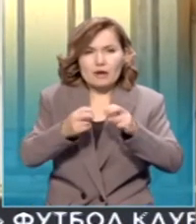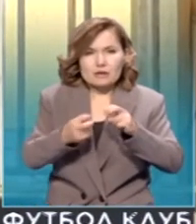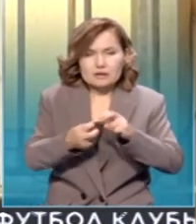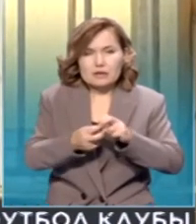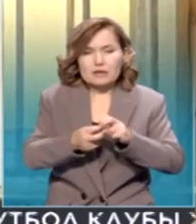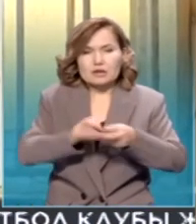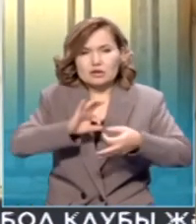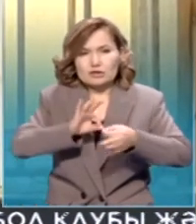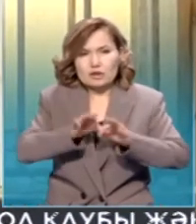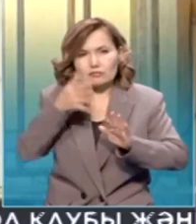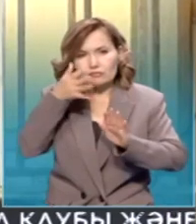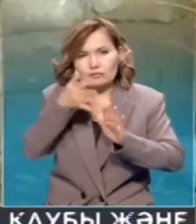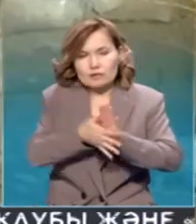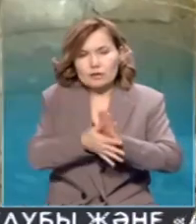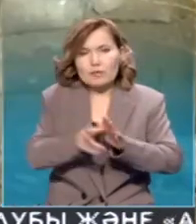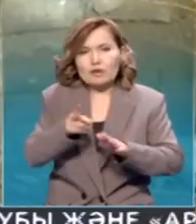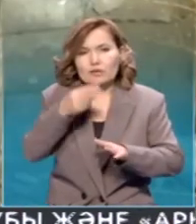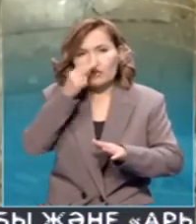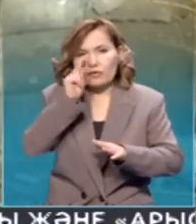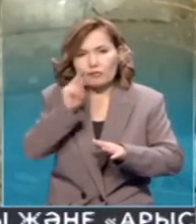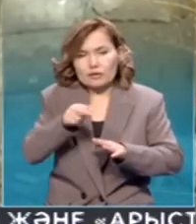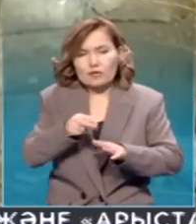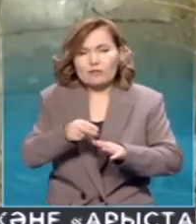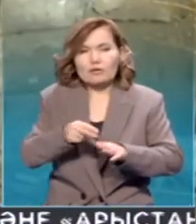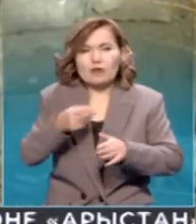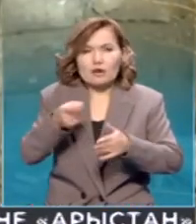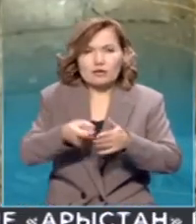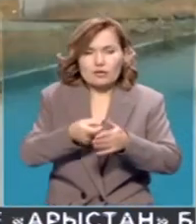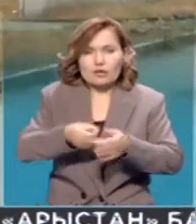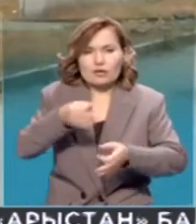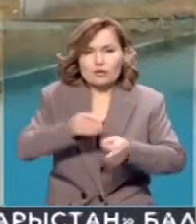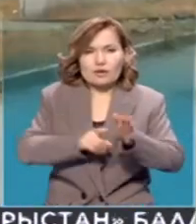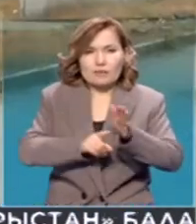майшаммен қарамақ. Қуаныш Қанатұлы, Самат Оразалинов, Қазақстан ұлттық арнасы, Жетісу облысы.